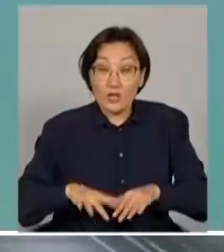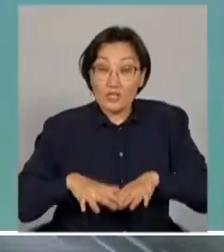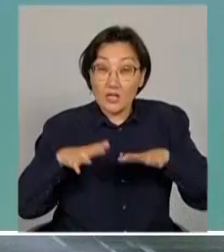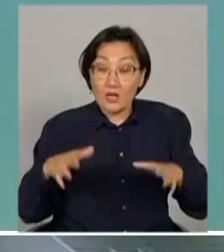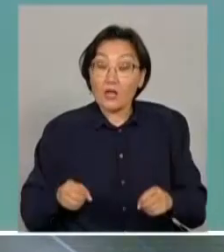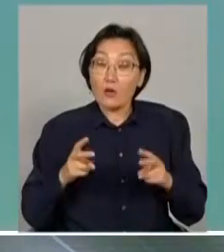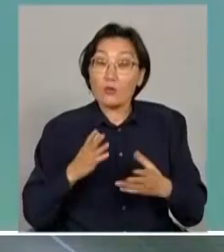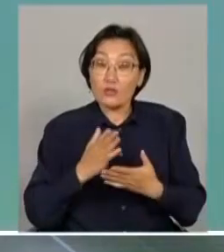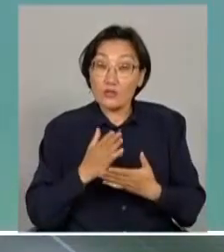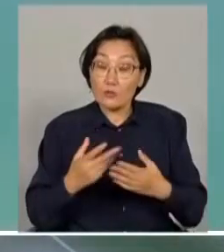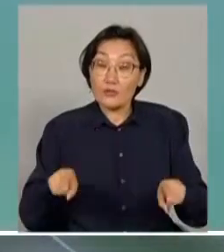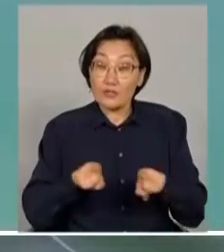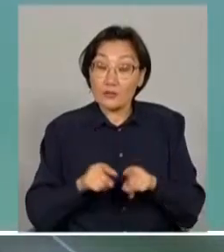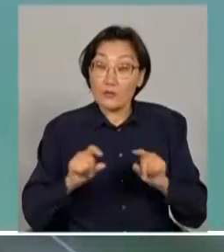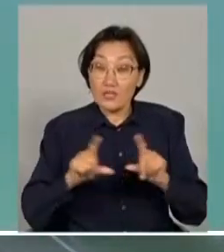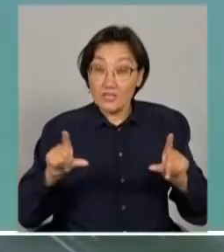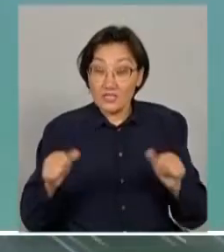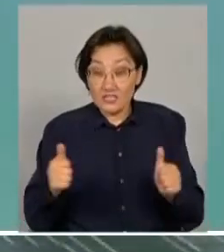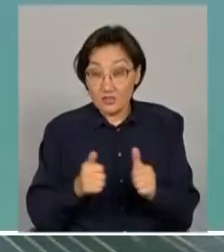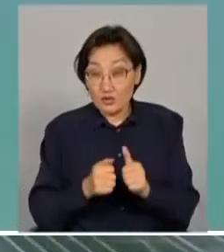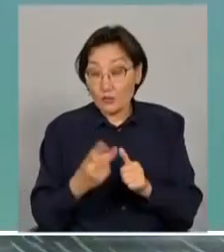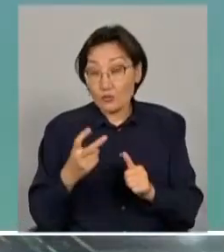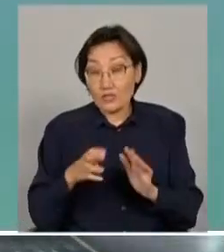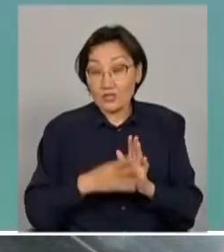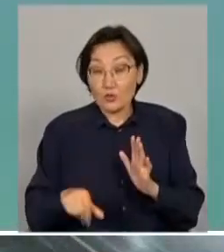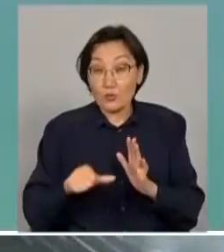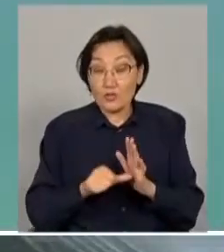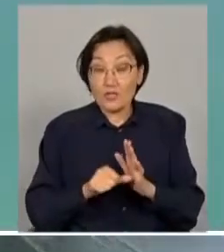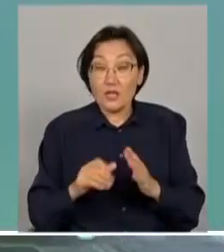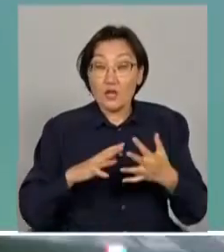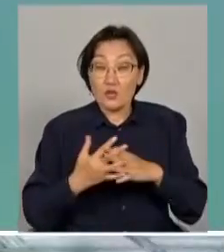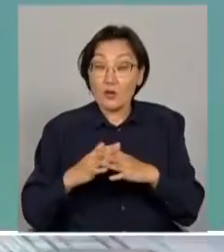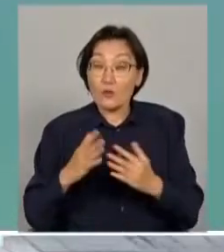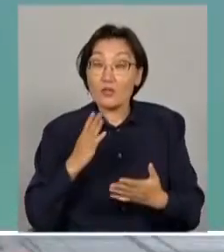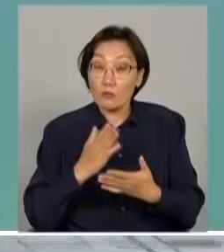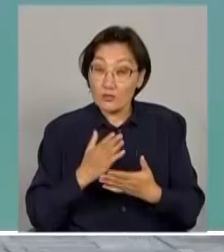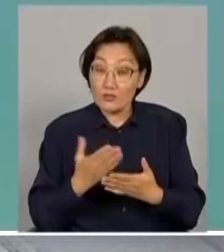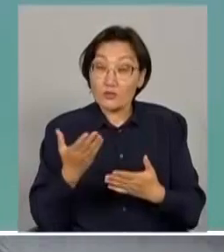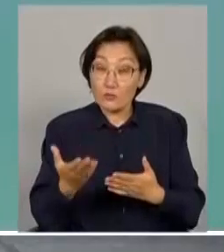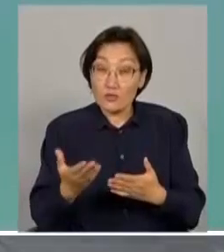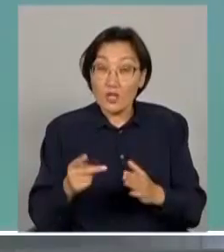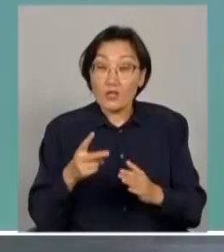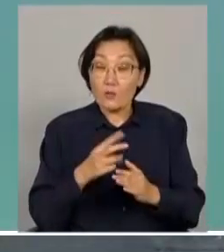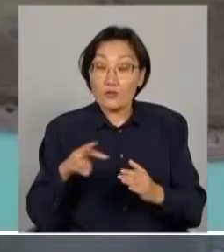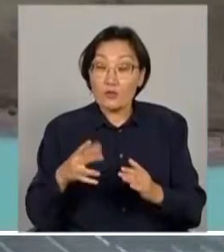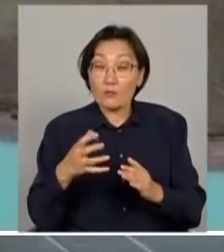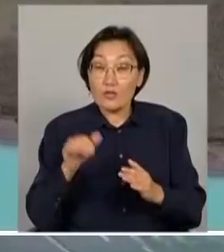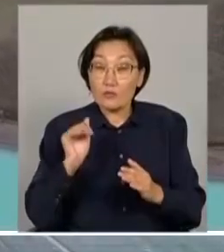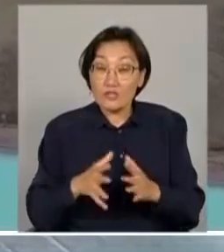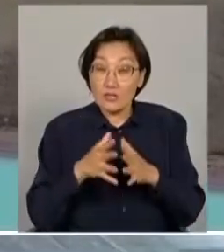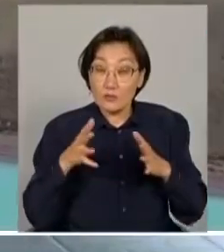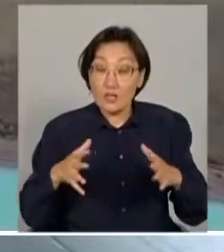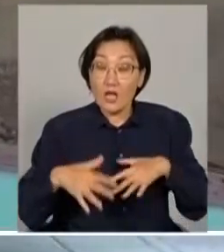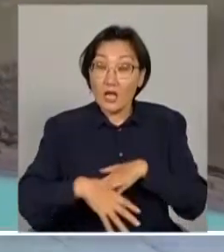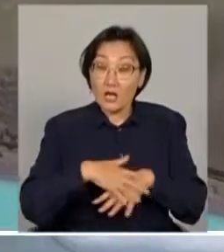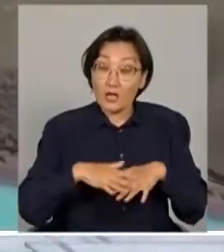қаупі бар. Ал мұндай нысандардың қасында 296 елді мекен орналасқан. Онда 2 миллион 500 мыңнан астам